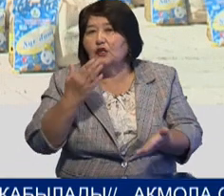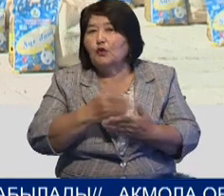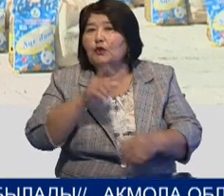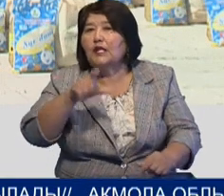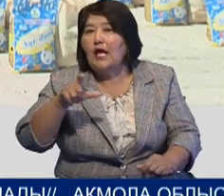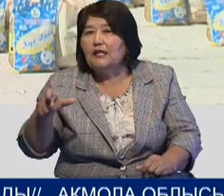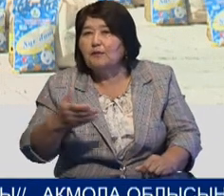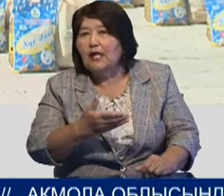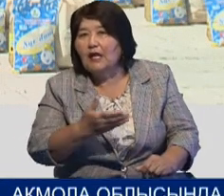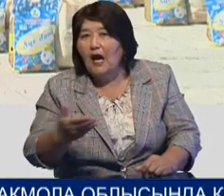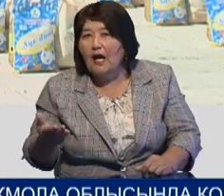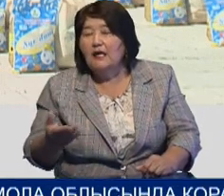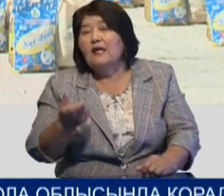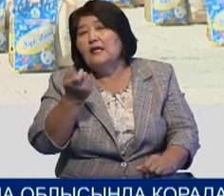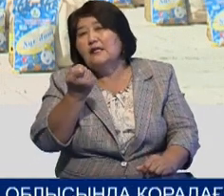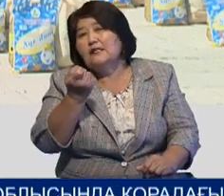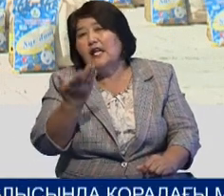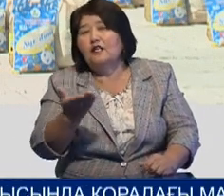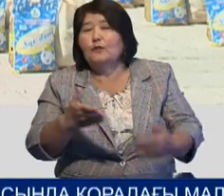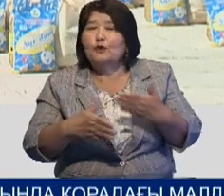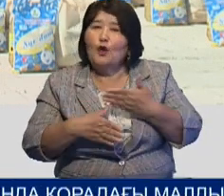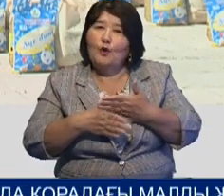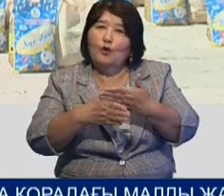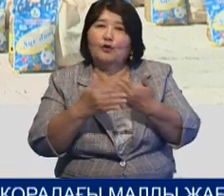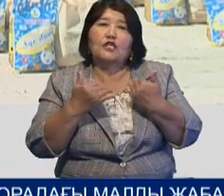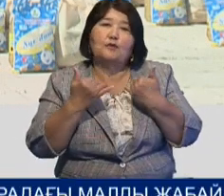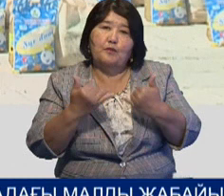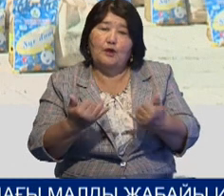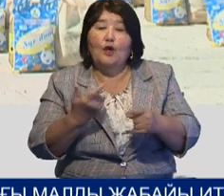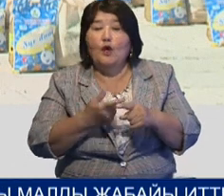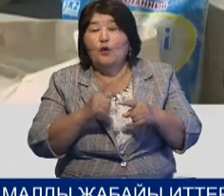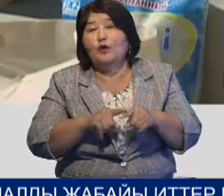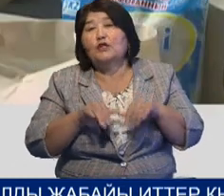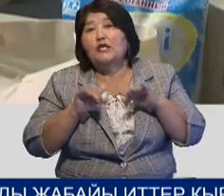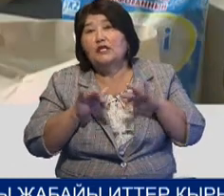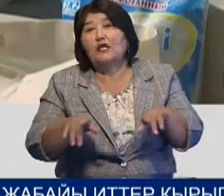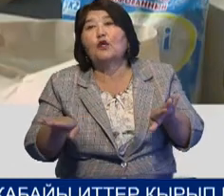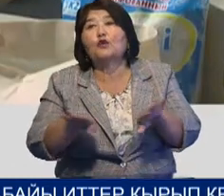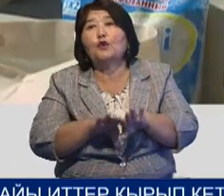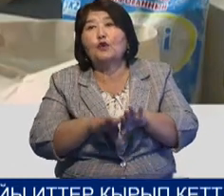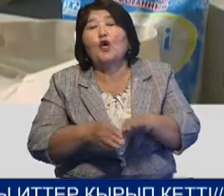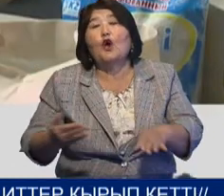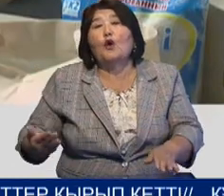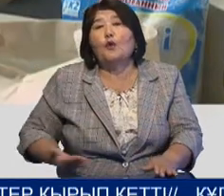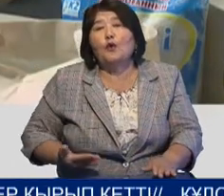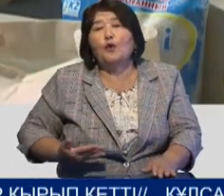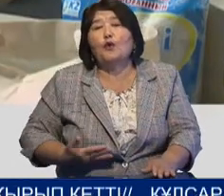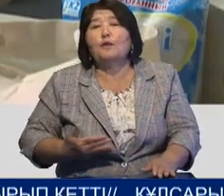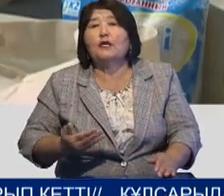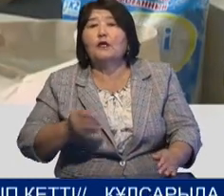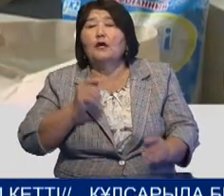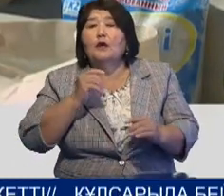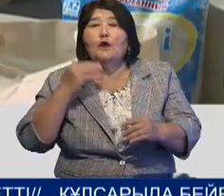адамдарға сәлде болса қол ұшын беру, қол ұшын жасау. Сол сияқты өмірге үміт сыйла